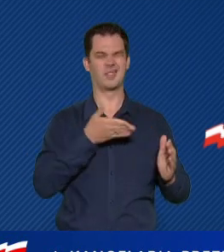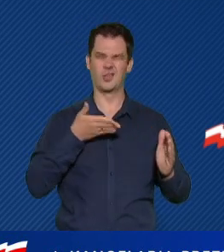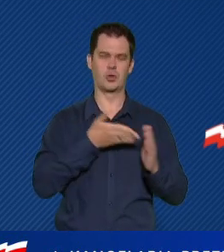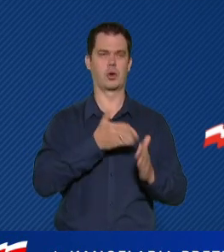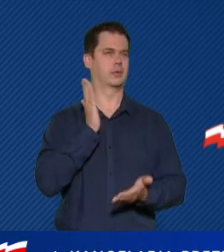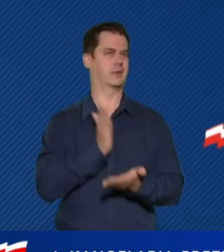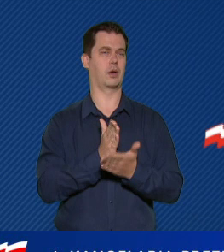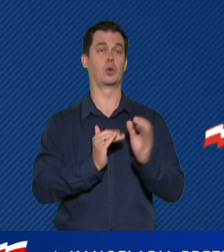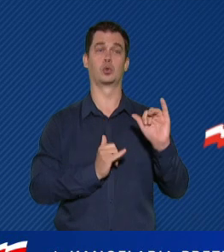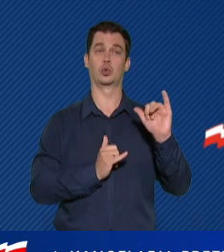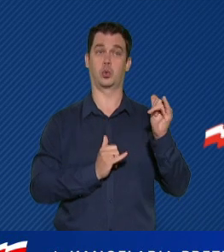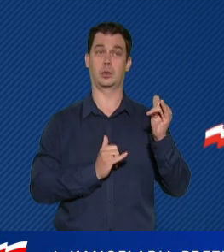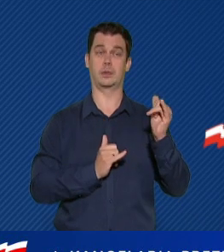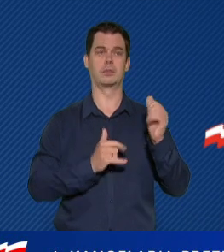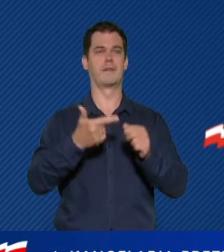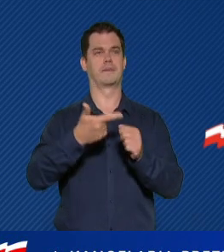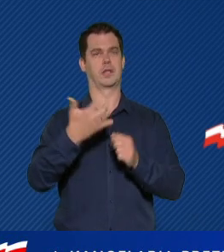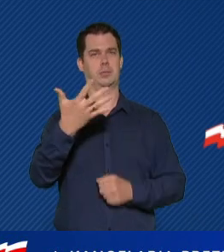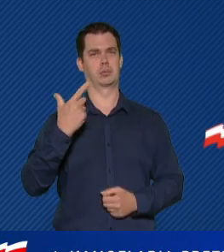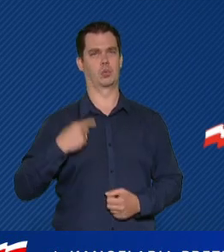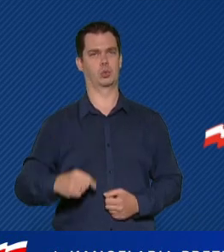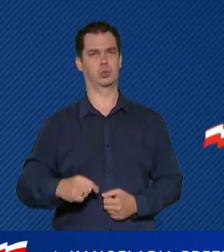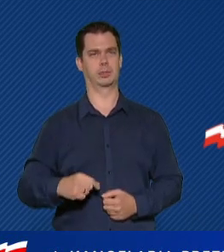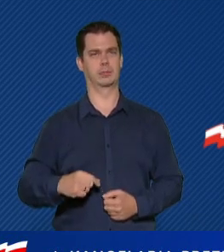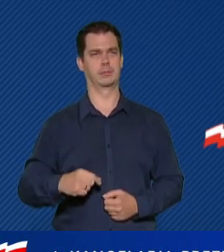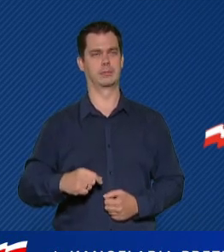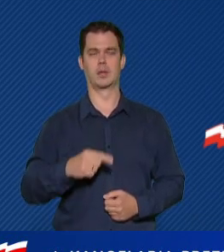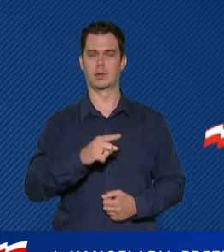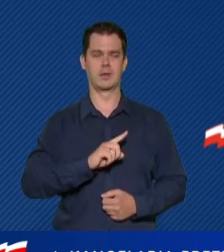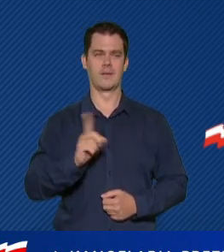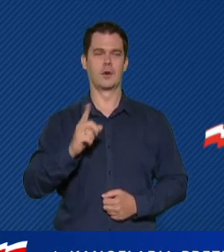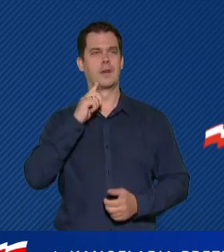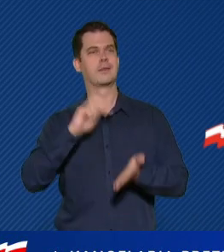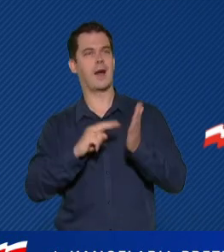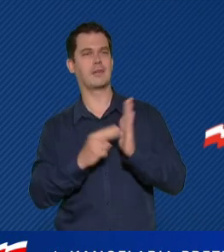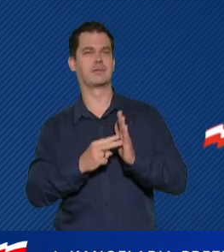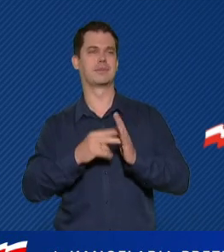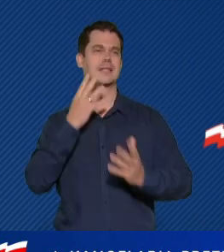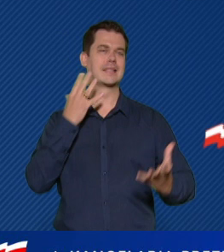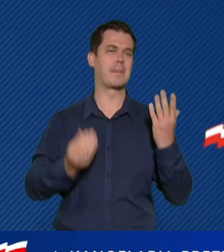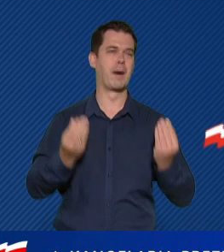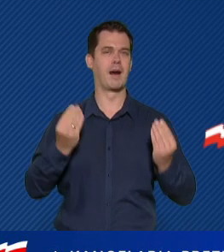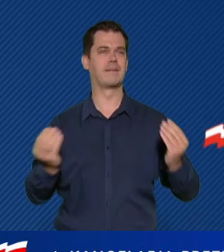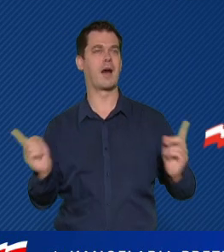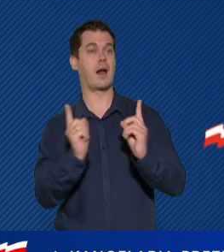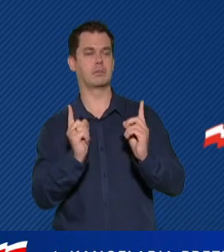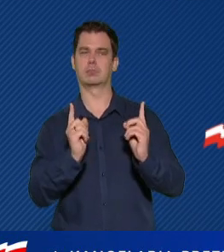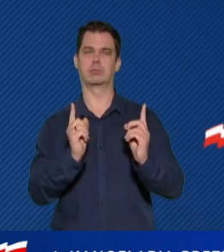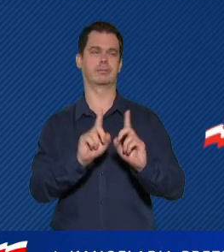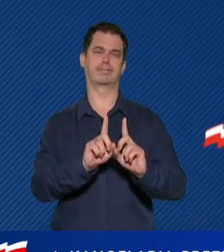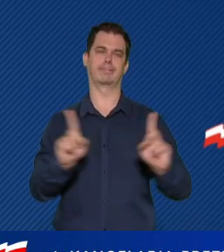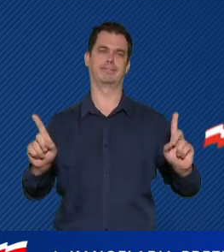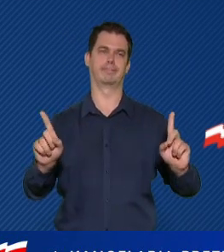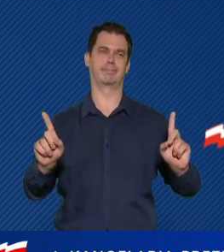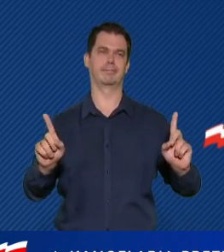maksymalnie w strefie żółtej 25 osób bez możliwości zabawy tanecznej. Otóż, szanowni państwo, wesela